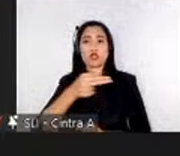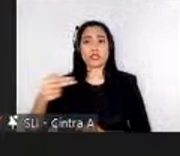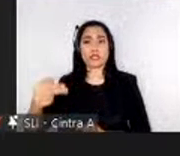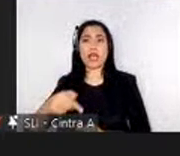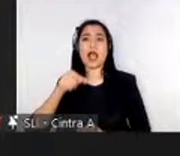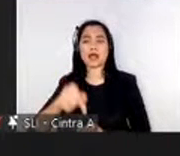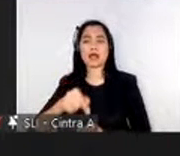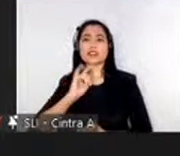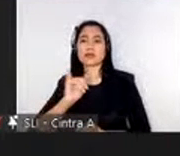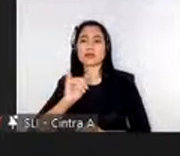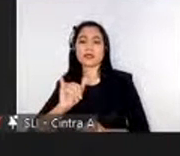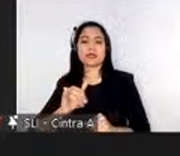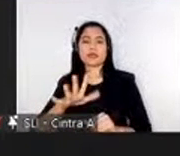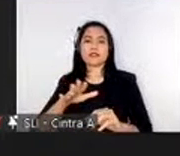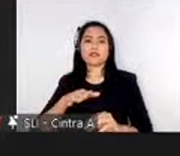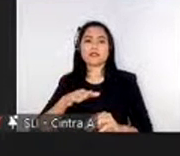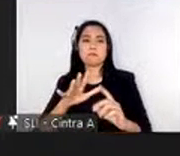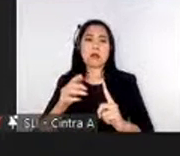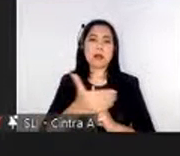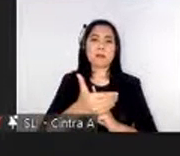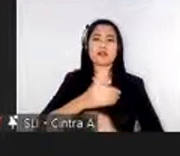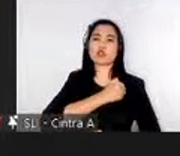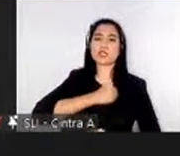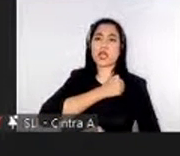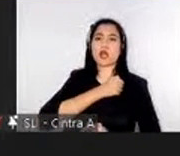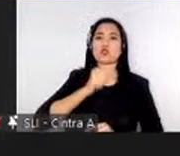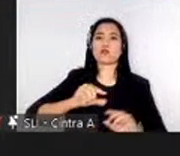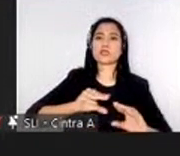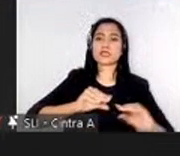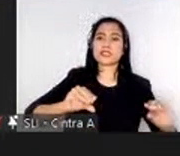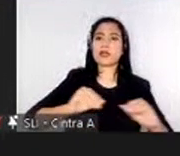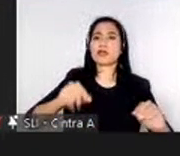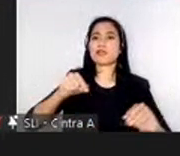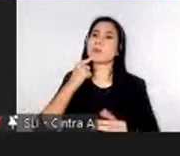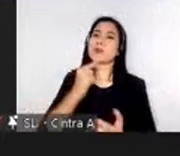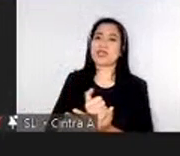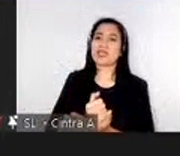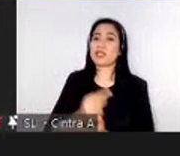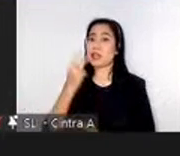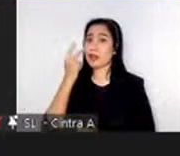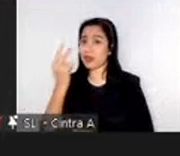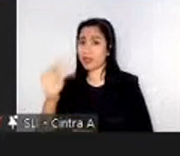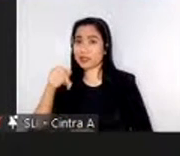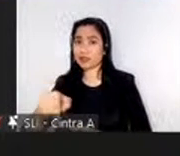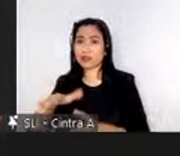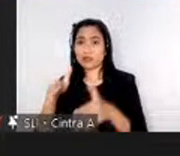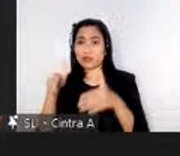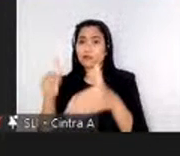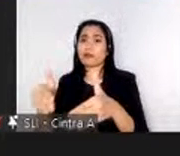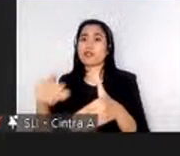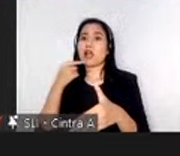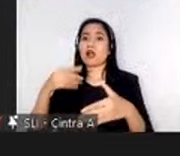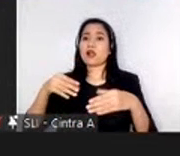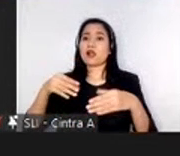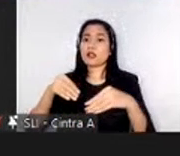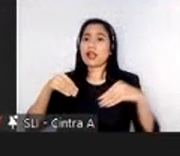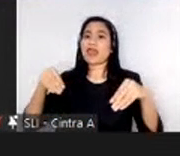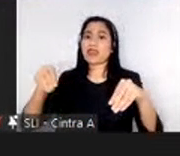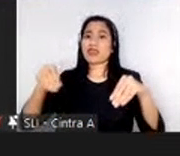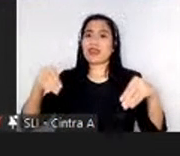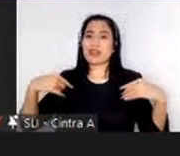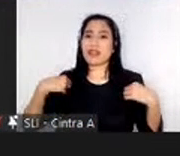suatu hal yang sangat penting eh kita bisa lihat situasi yang terjadi di sektor garmen ini juga artinya mengurangi dampak